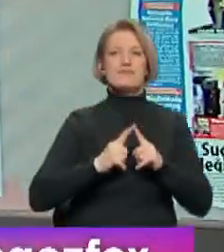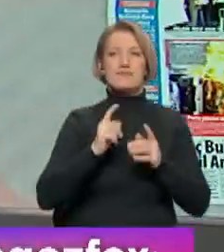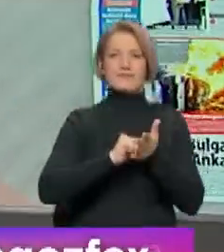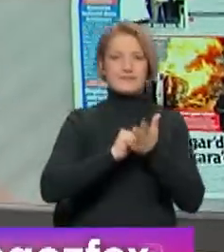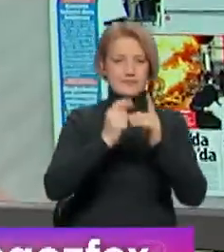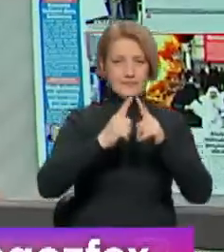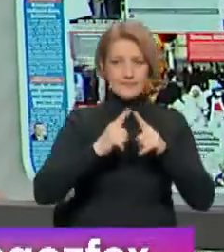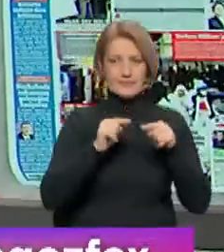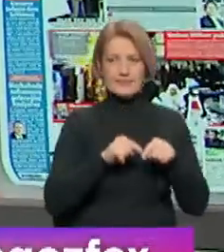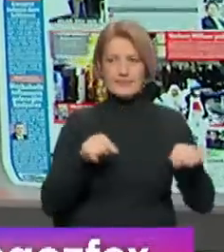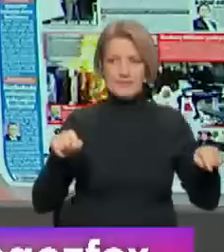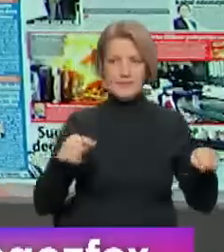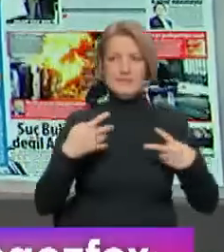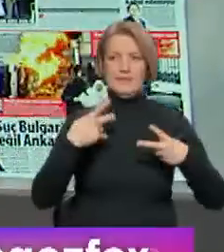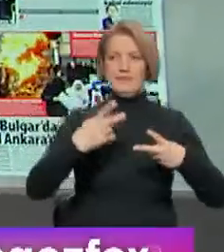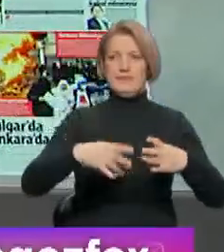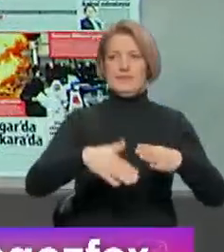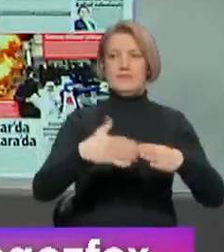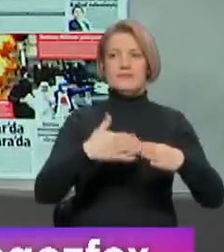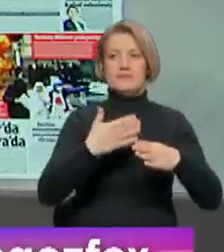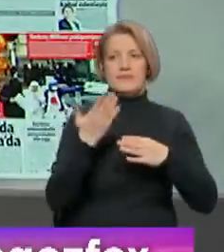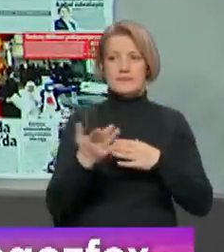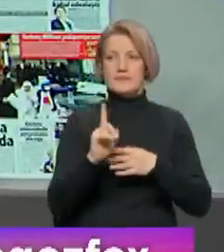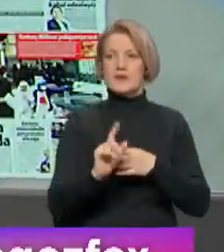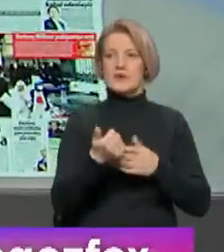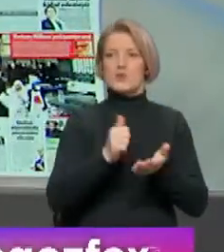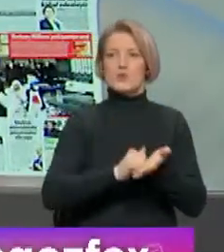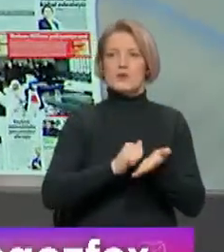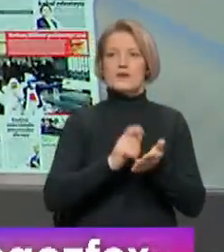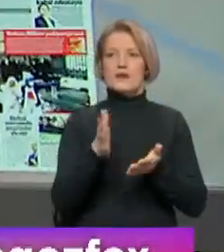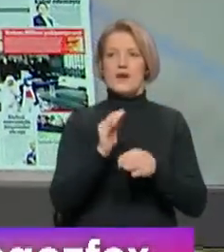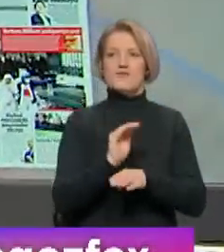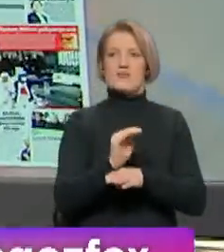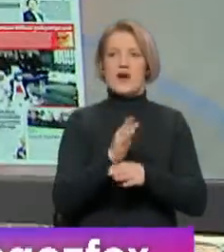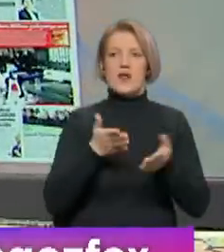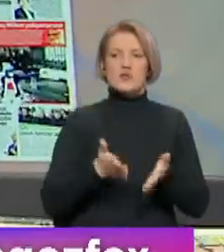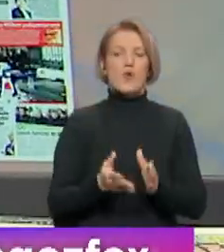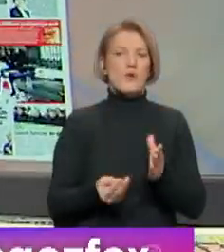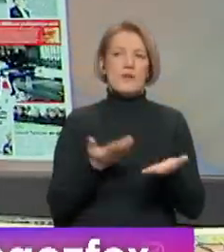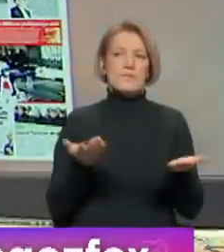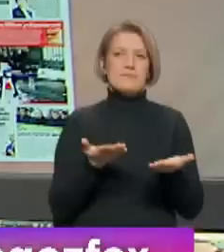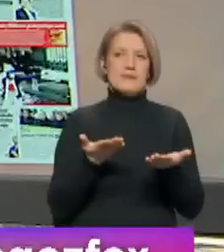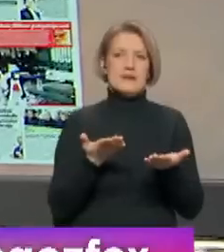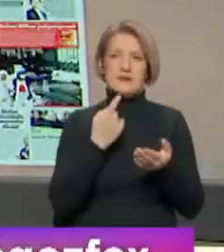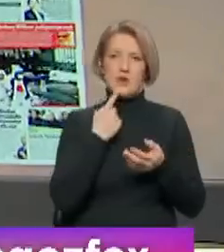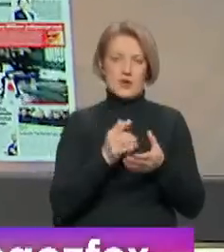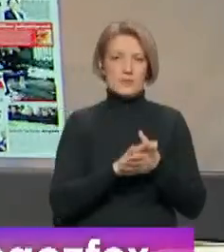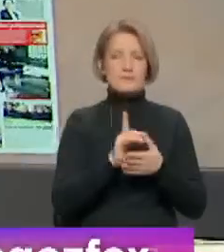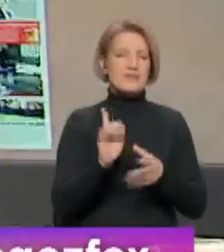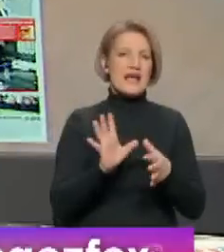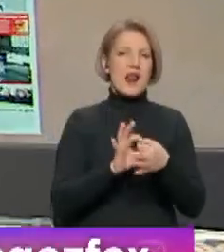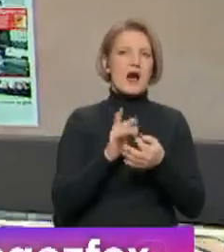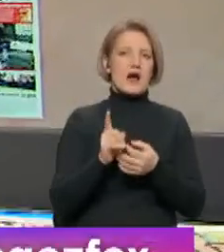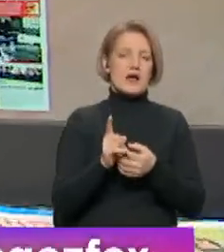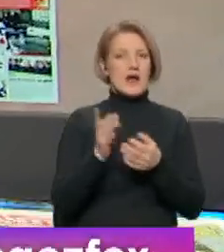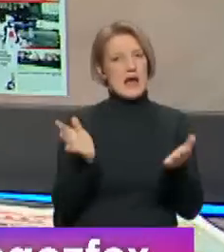bizlere yazın gönderin ulaşın bir gün gazetesi daha fare doğurabilir diyor mesela bir gün gazetesi peki ne